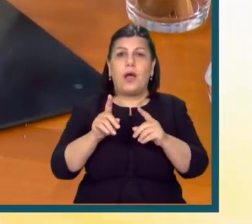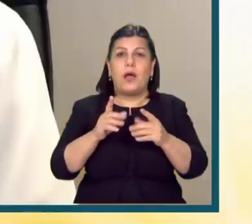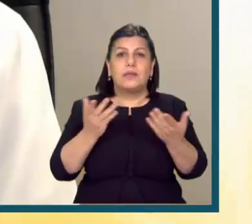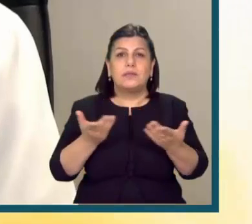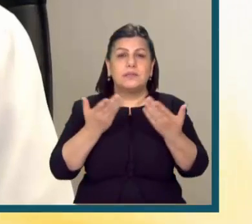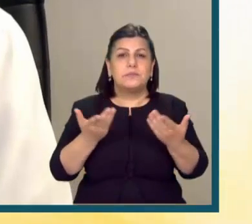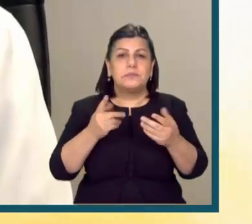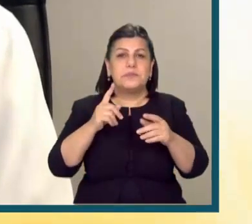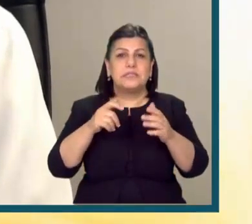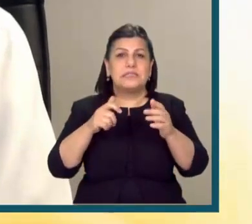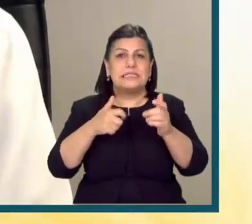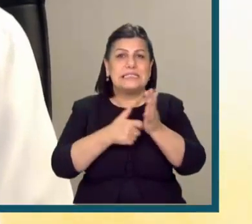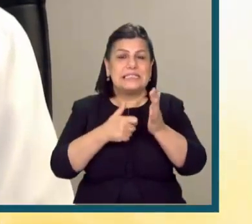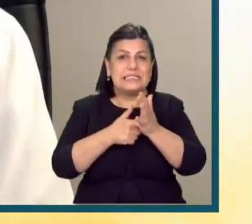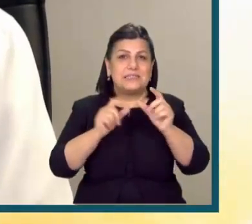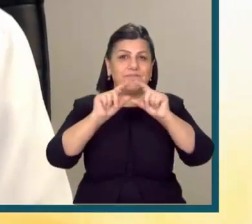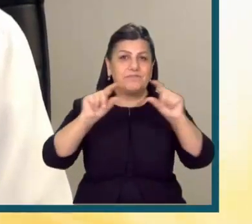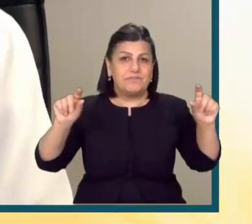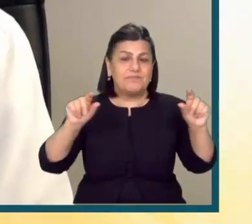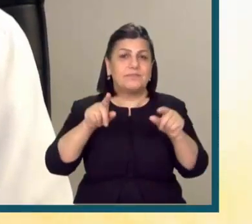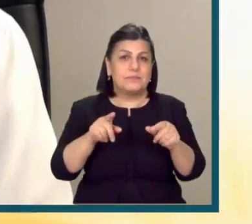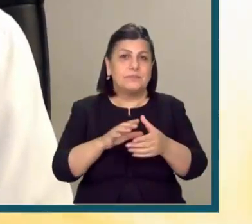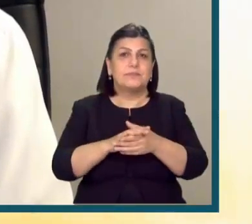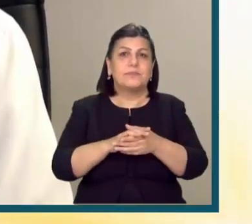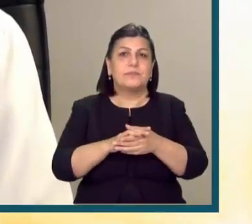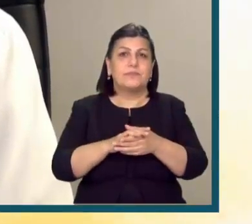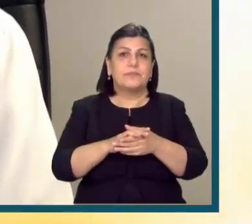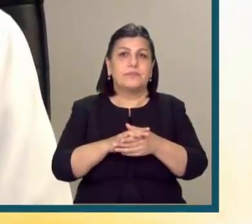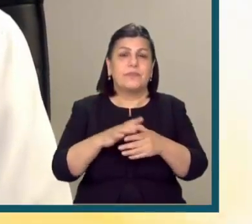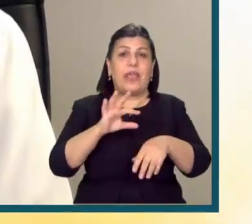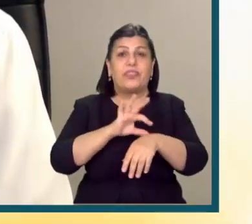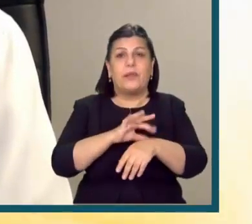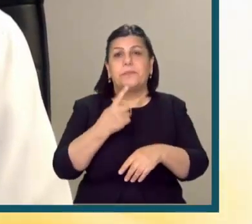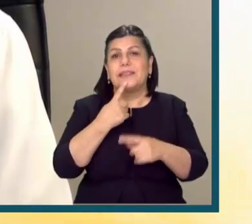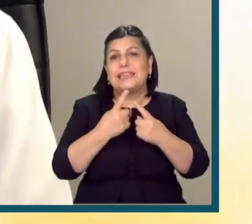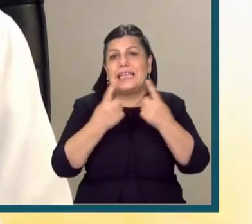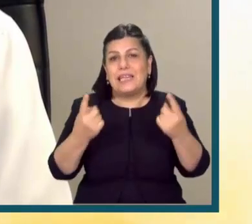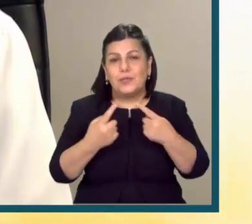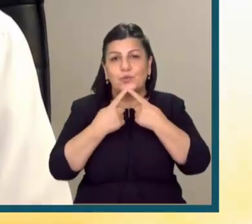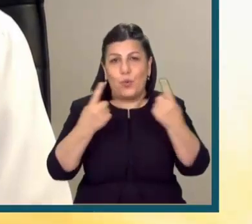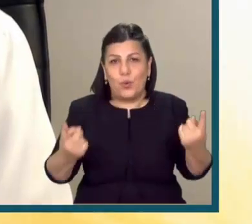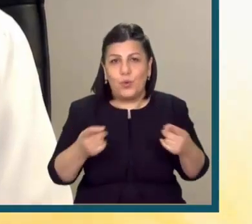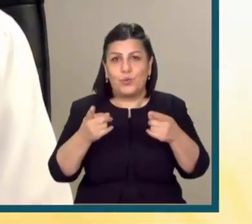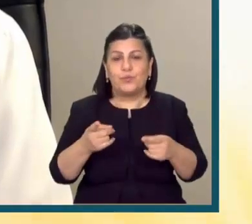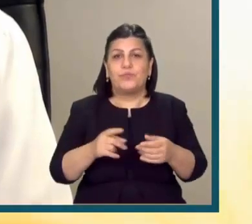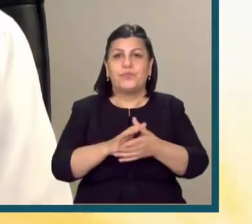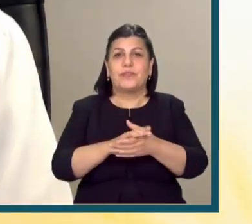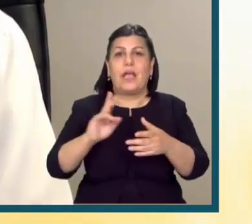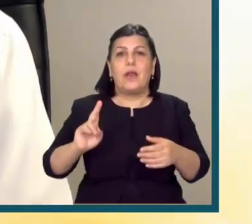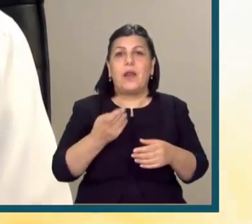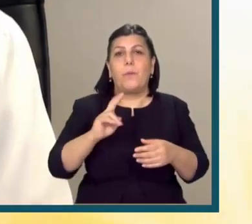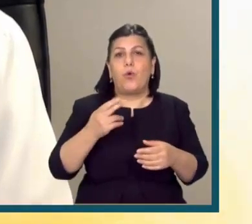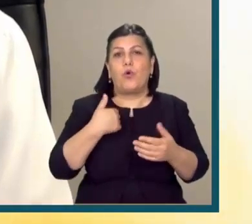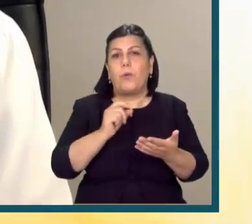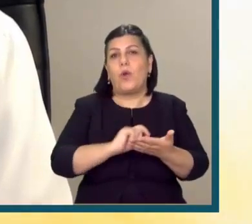hernia dediğimiz, protrüzyon dediğimiz, işte tıp diliyle söylüyorum bunu çünkü raporlarında